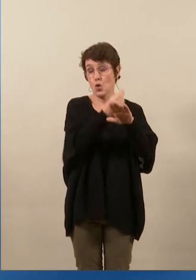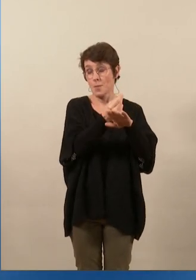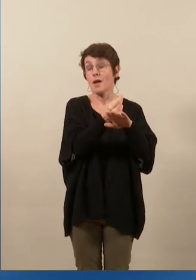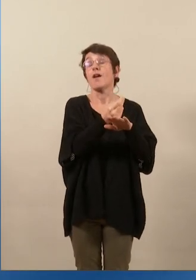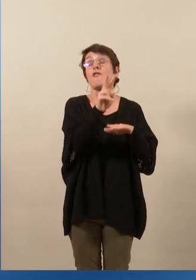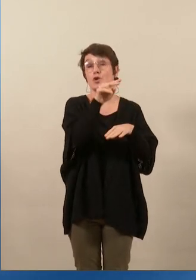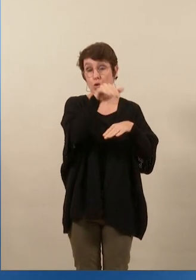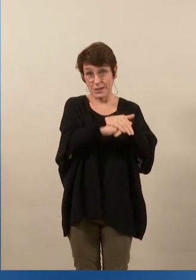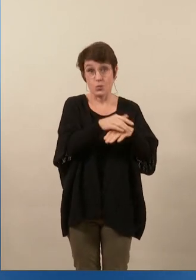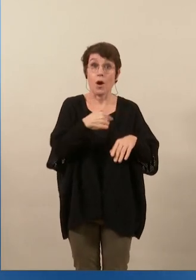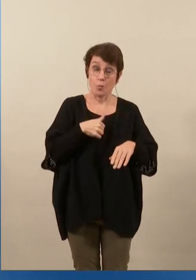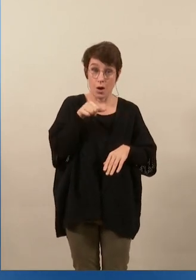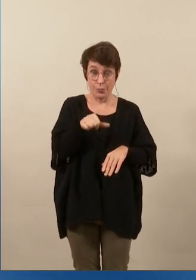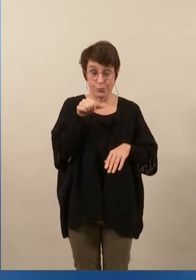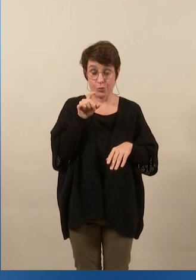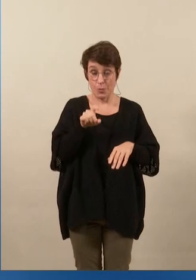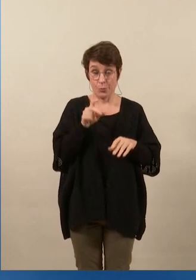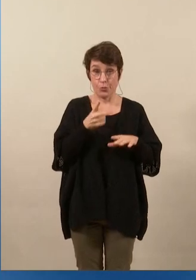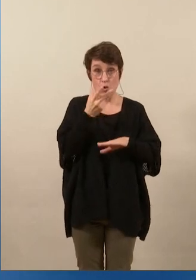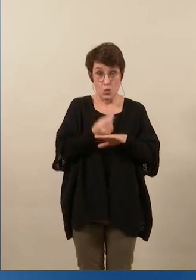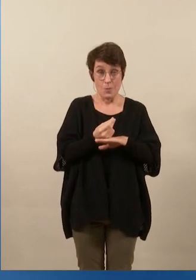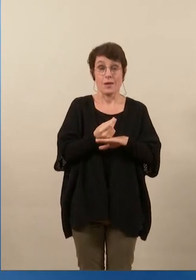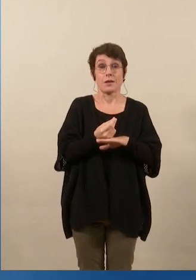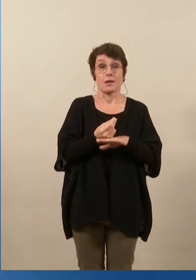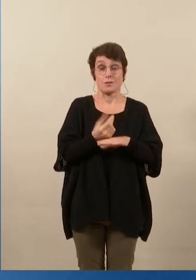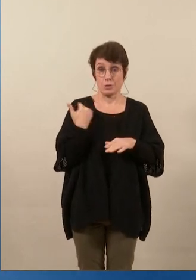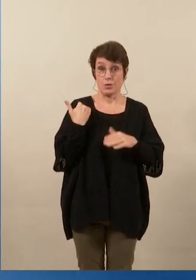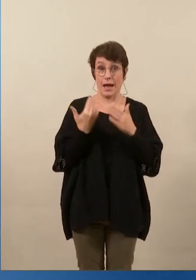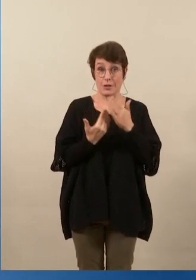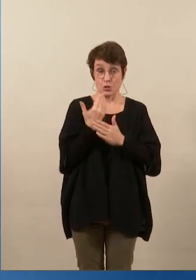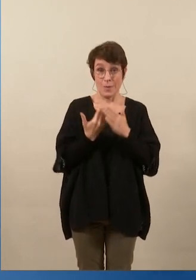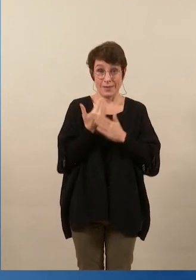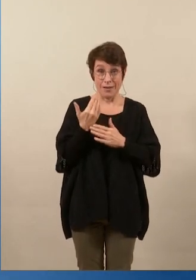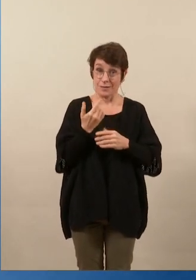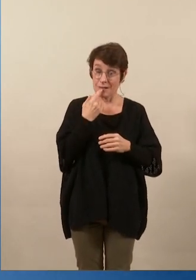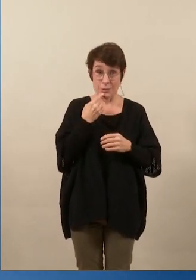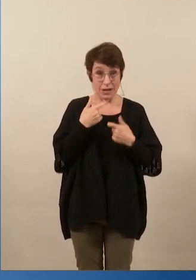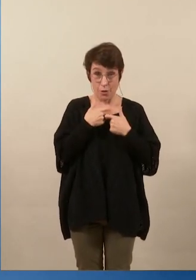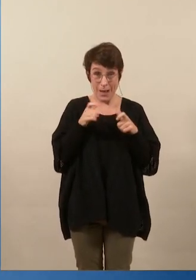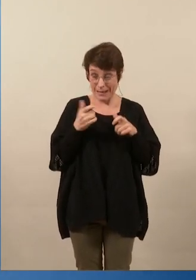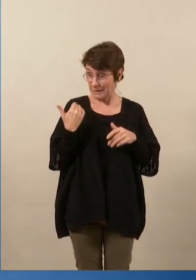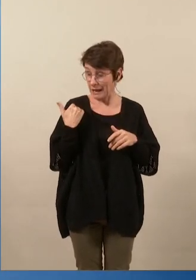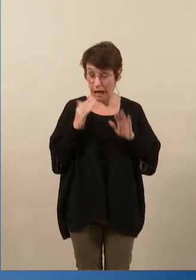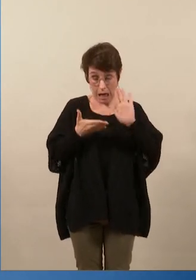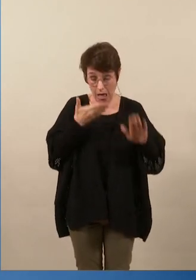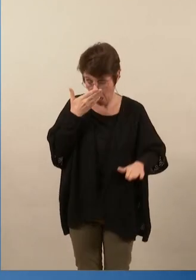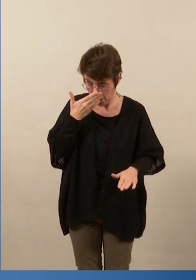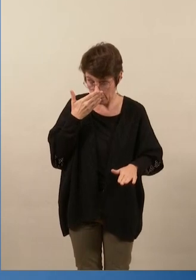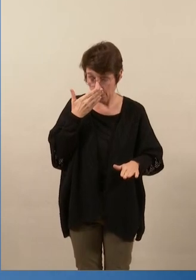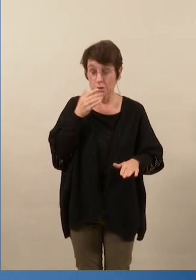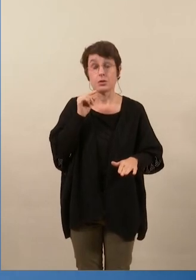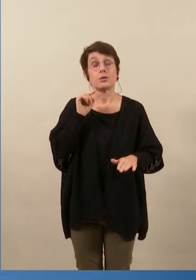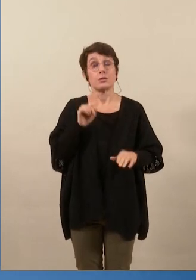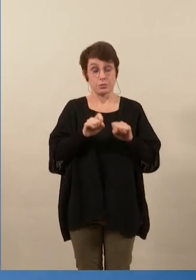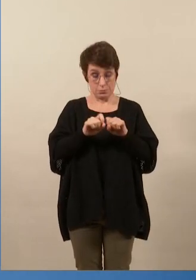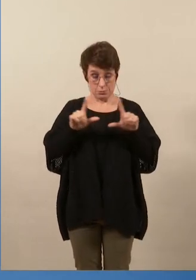matin parce qu'il est même pas en ligne sur ID libre hein la version finale n'est même pas en ligne donc nous n'y avons pas accès sur internet donc